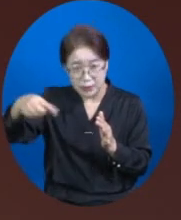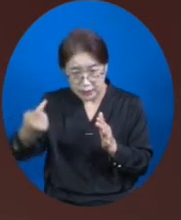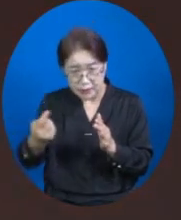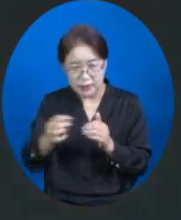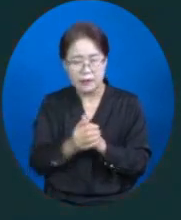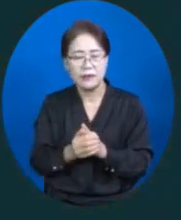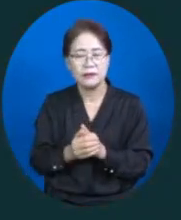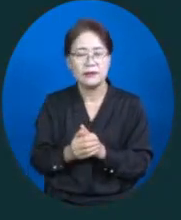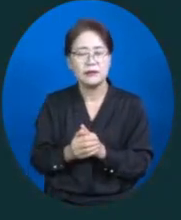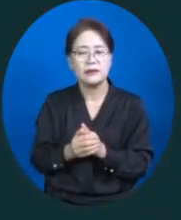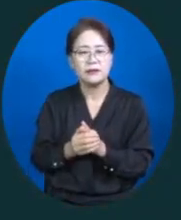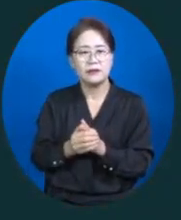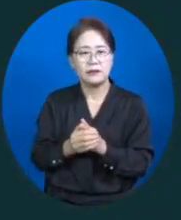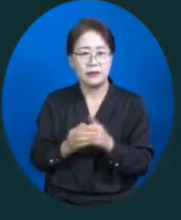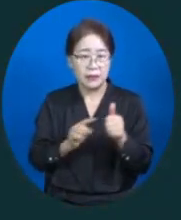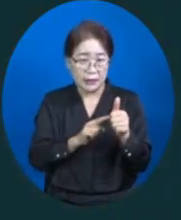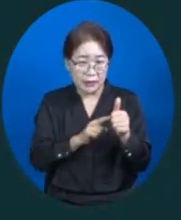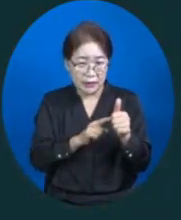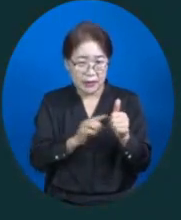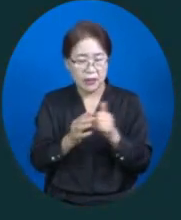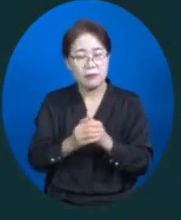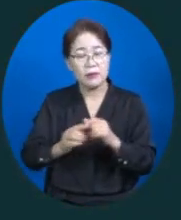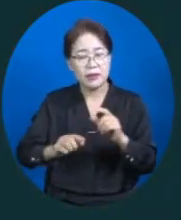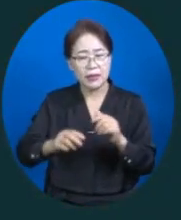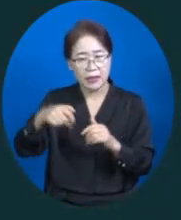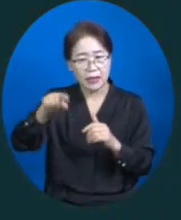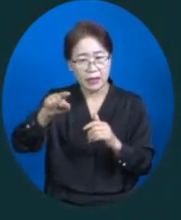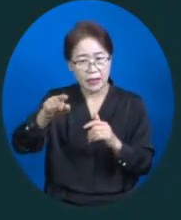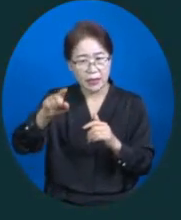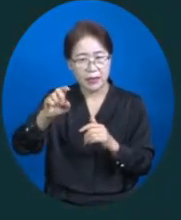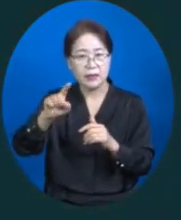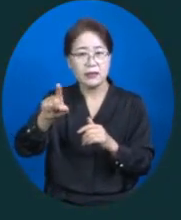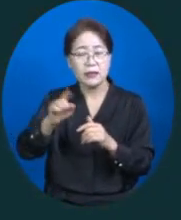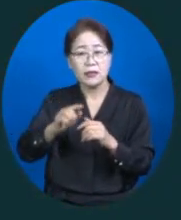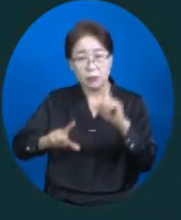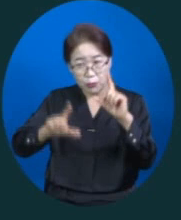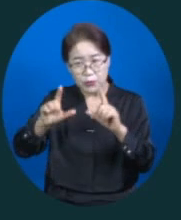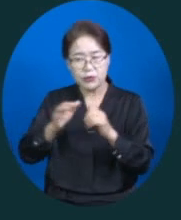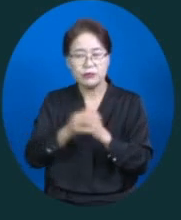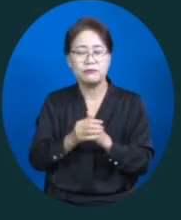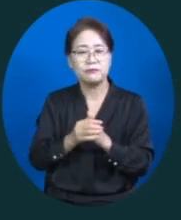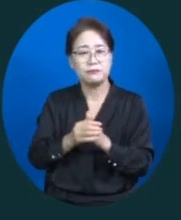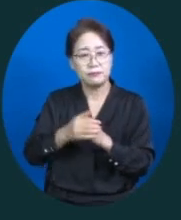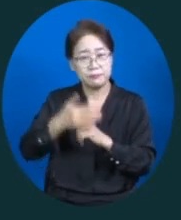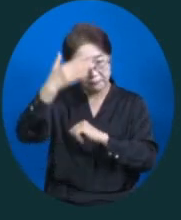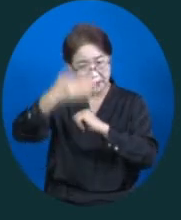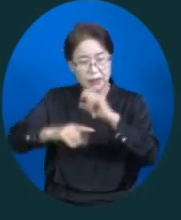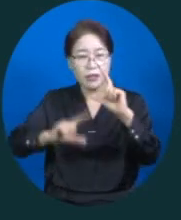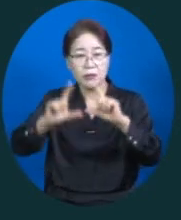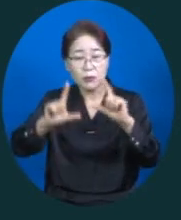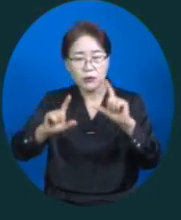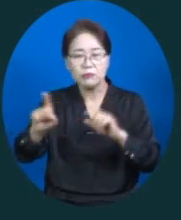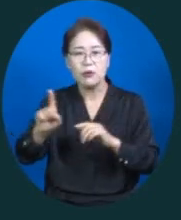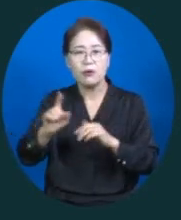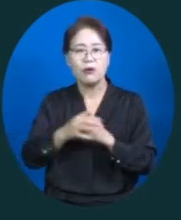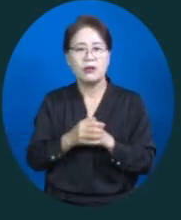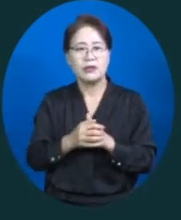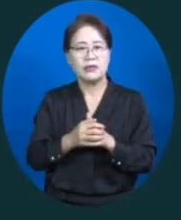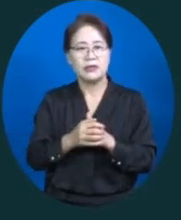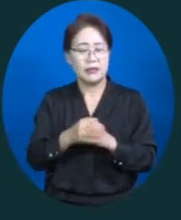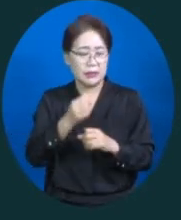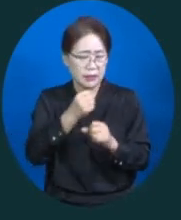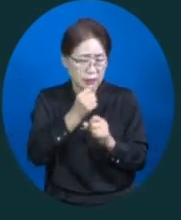되면 바이러스의 모습은 이런 모습으로 돼 있어요 자 여러분 저 사진 한번 볼까요 자이